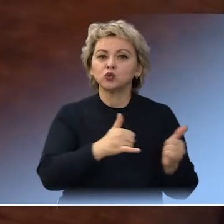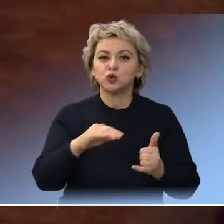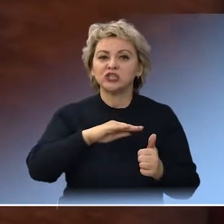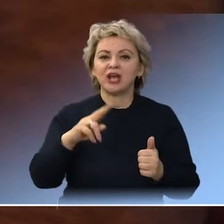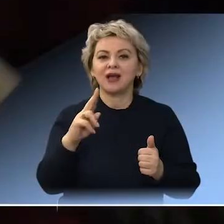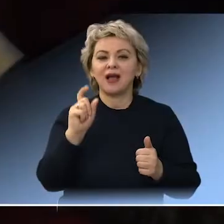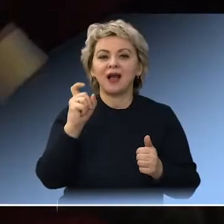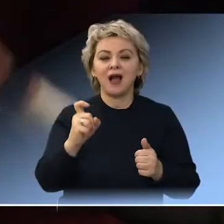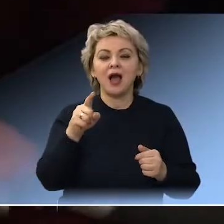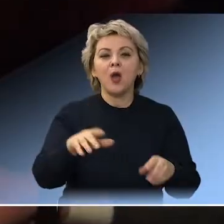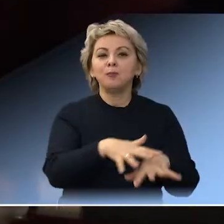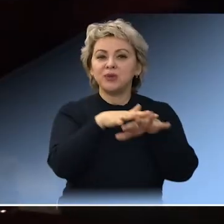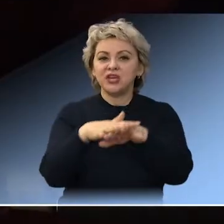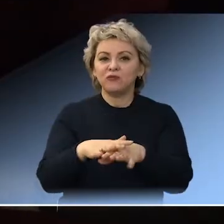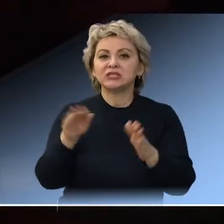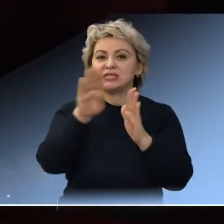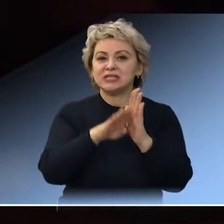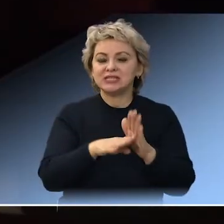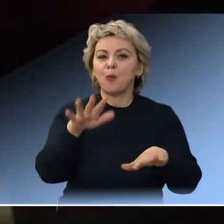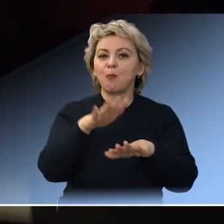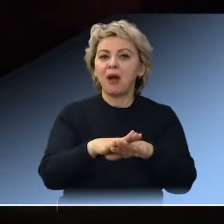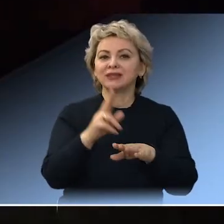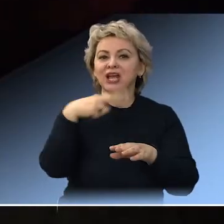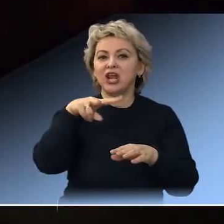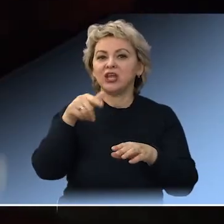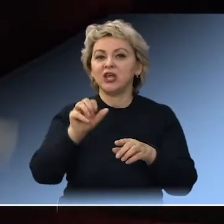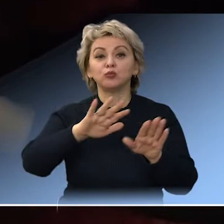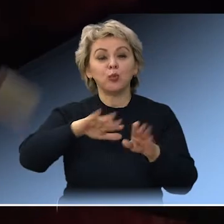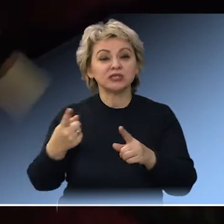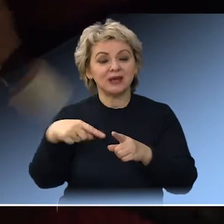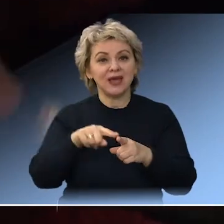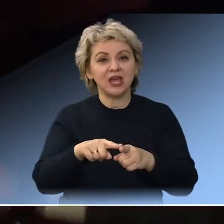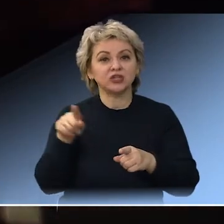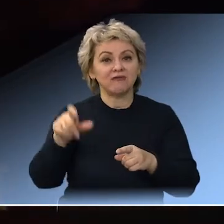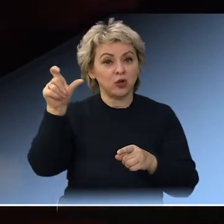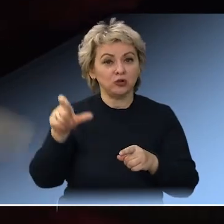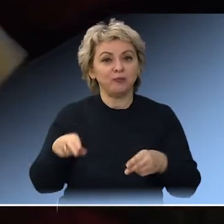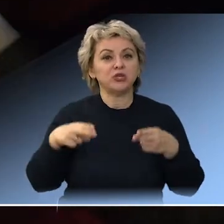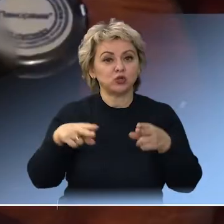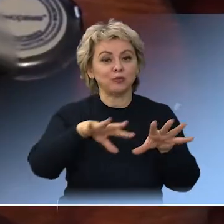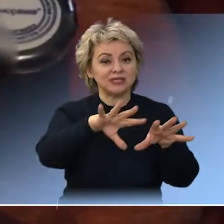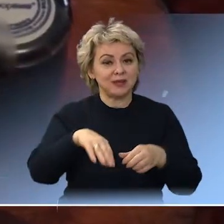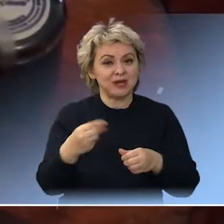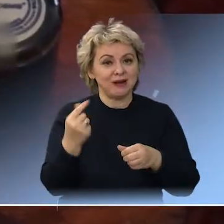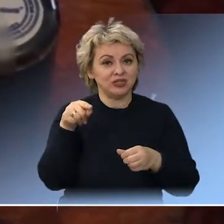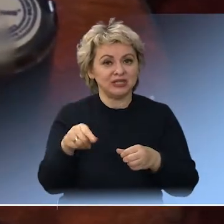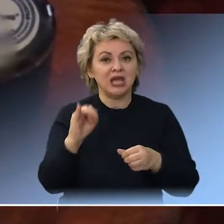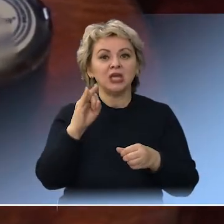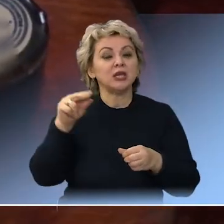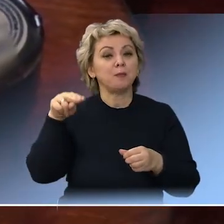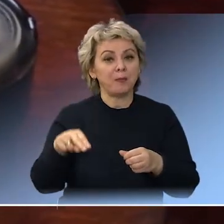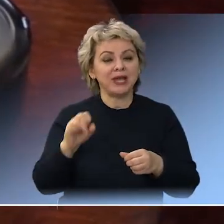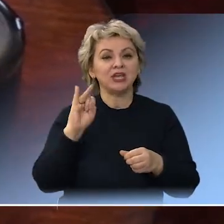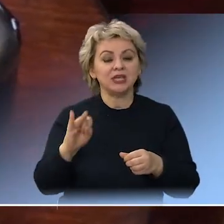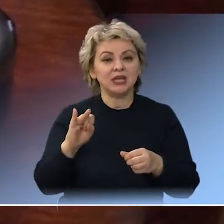ЖКХ. Перевод осуществлялся с помощью системы «Банк-клиент». После этого фигуранты снимали наличность с расчетного счета индивидуального